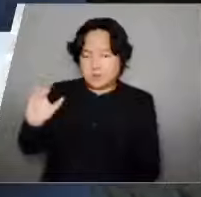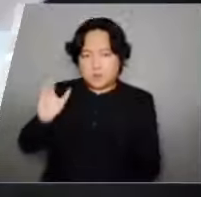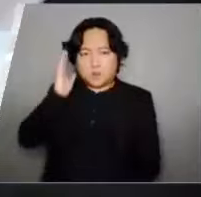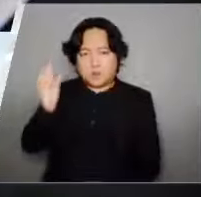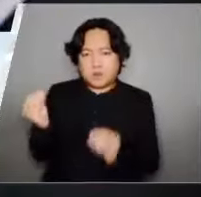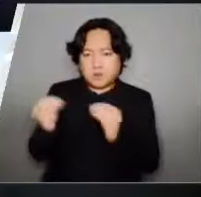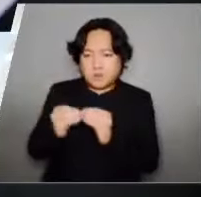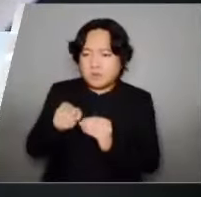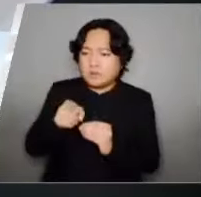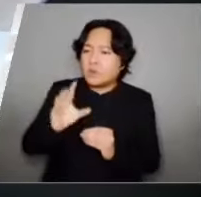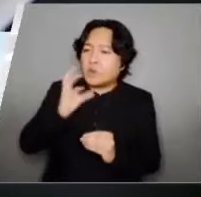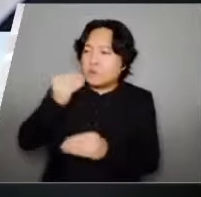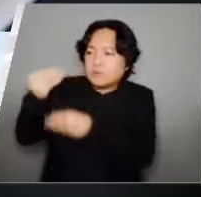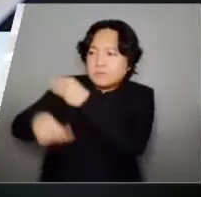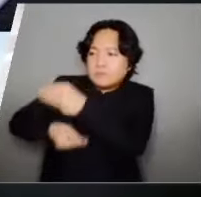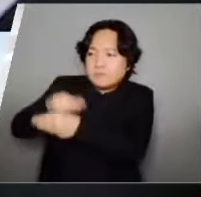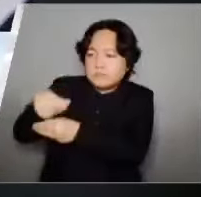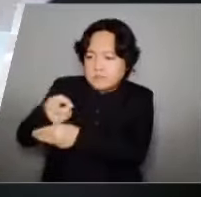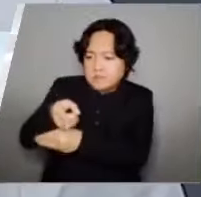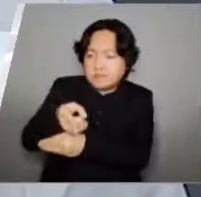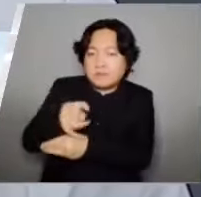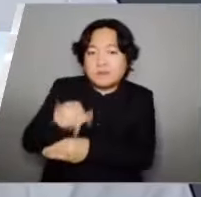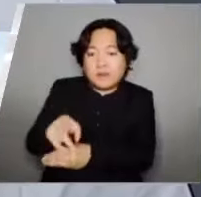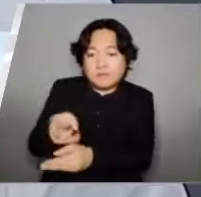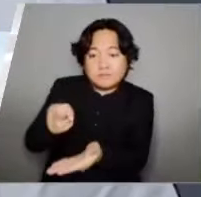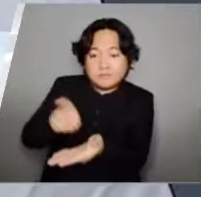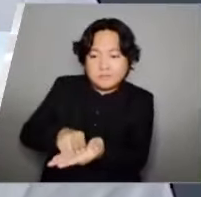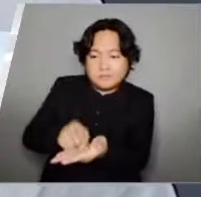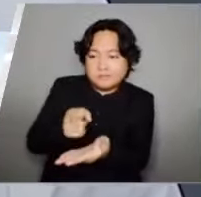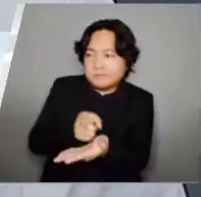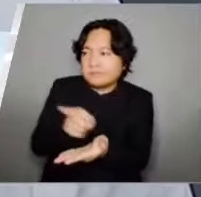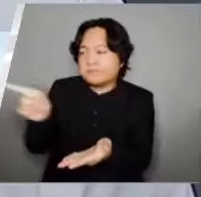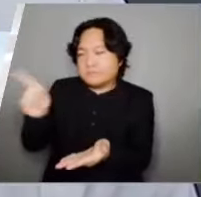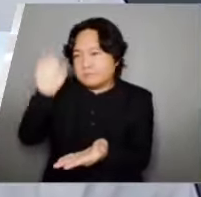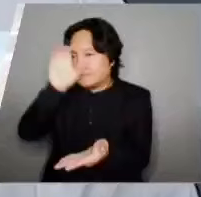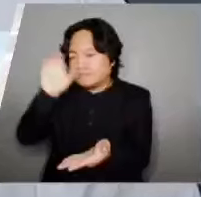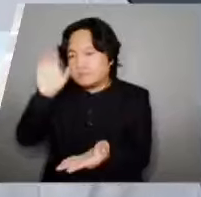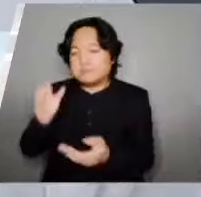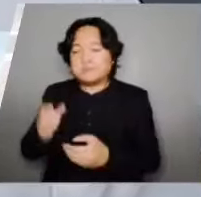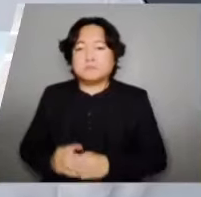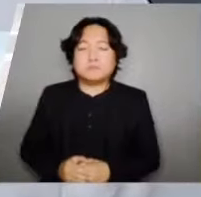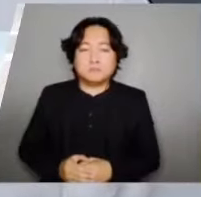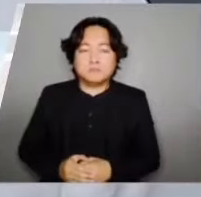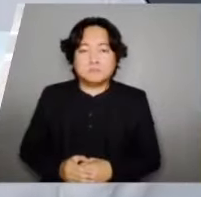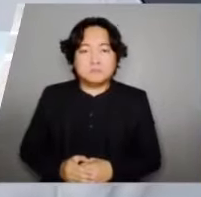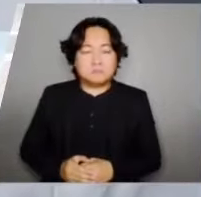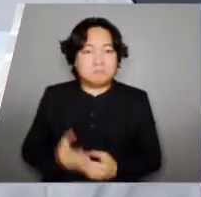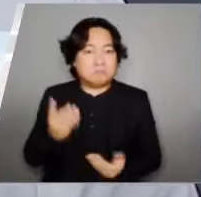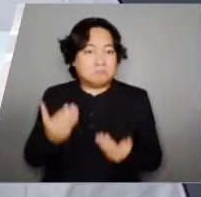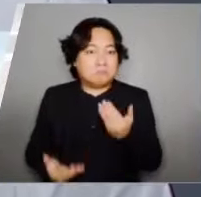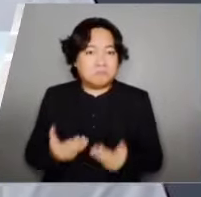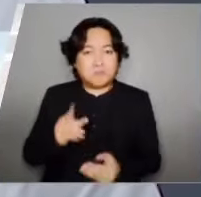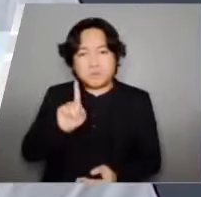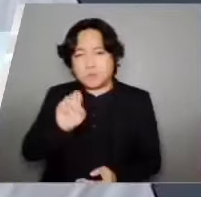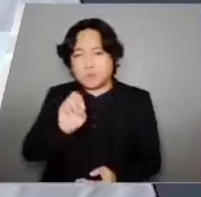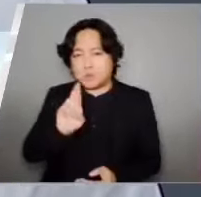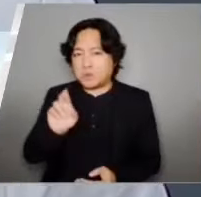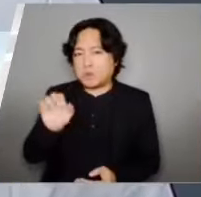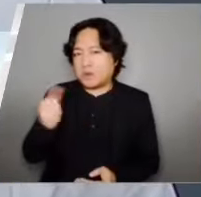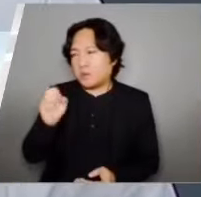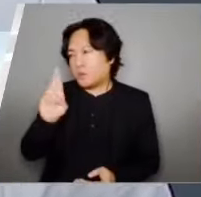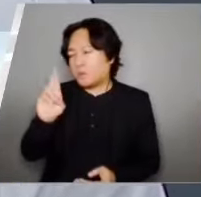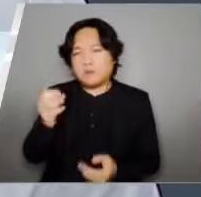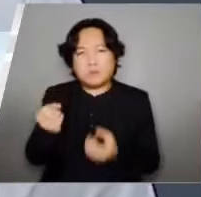na nagproseso ng late registration ni Tony Yang. Hindi natin alam, baka hindi lang isa o sampu ito, baka libo din ang